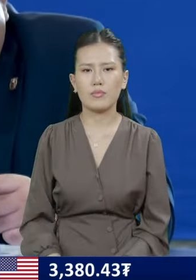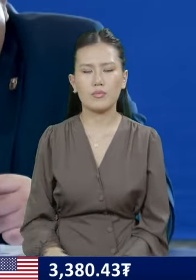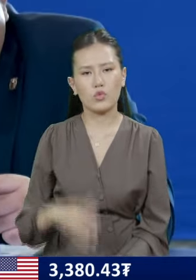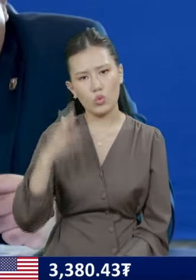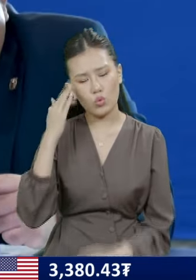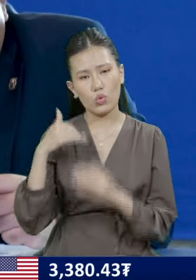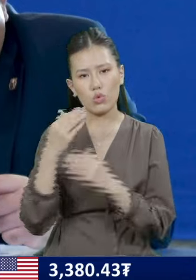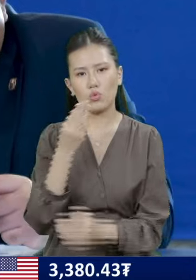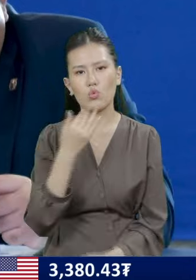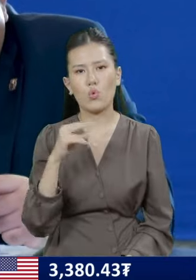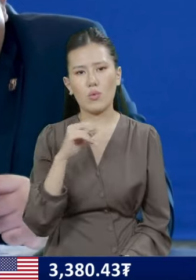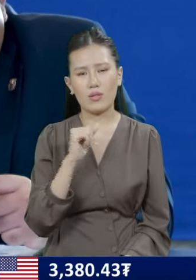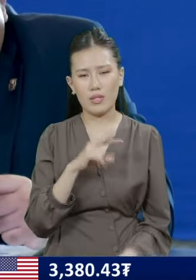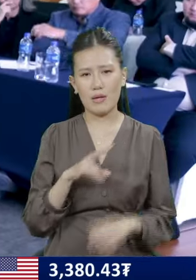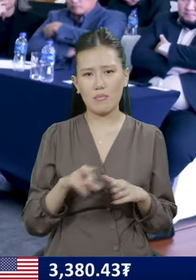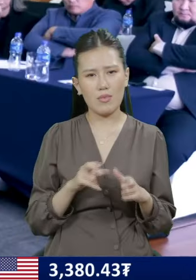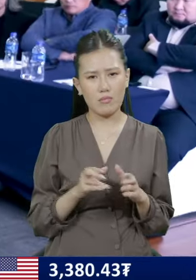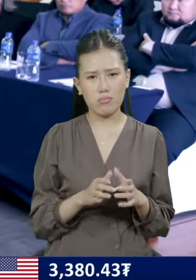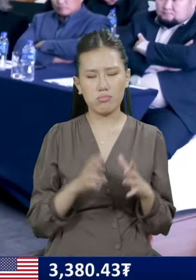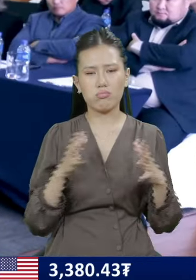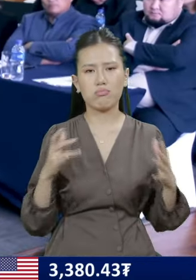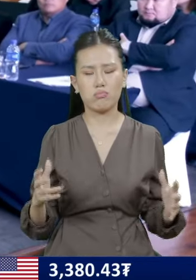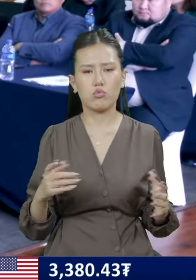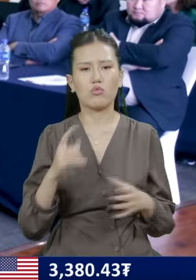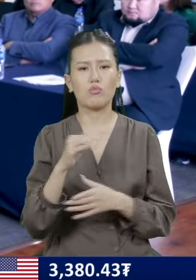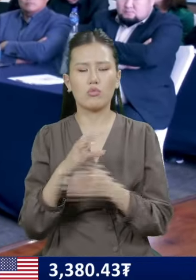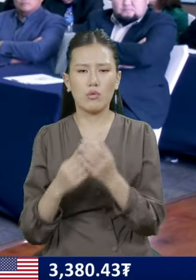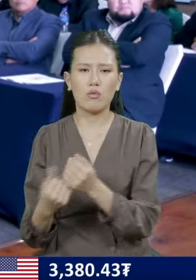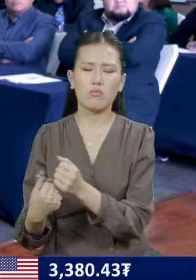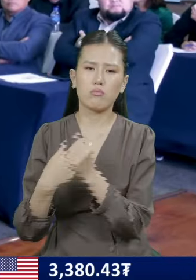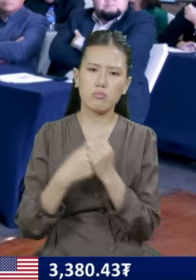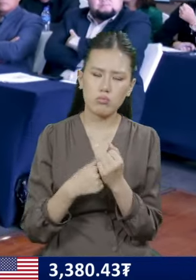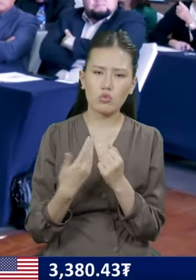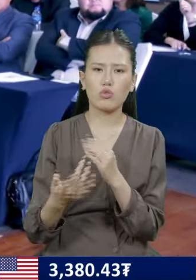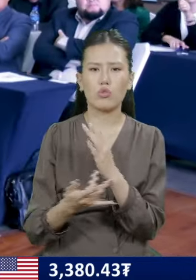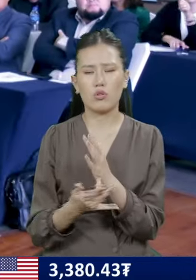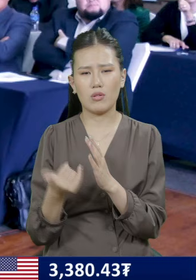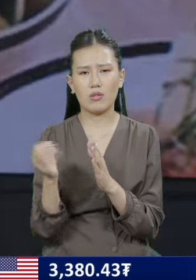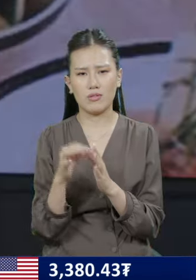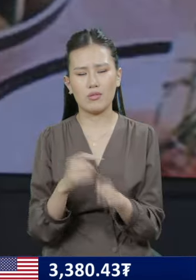Цаашлаад шуудангийн зах зээлийг тэлж хөрөнгө оруулалт татхаас эхлээд технологийн шийдлийг нэвтрүүлэх цаг нь болжээ.